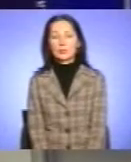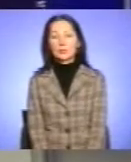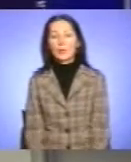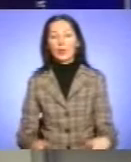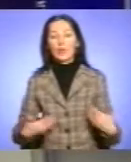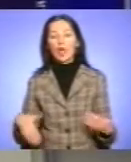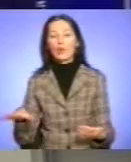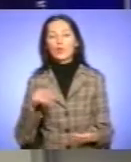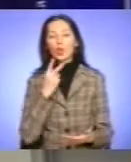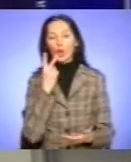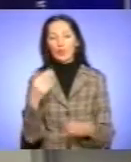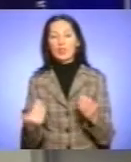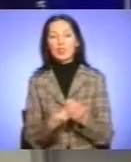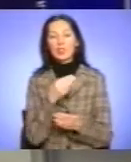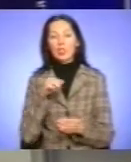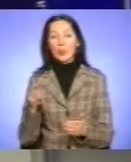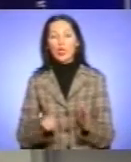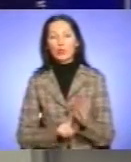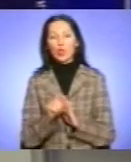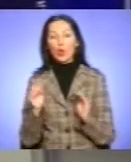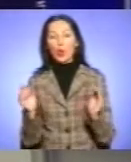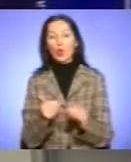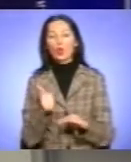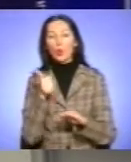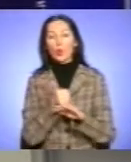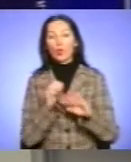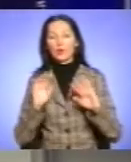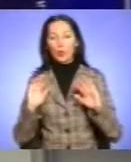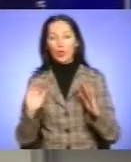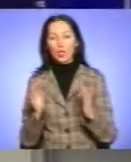Вітаю всіх, хто дивиться Вісті ТТБ. Спочатку коротко про головні події.